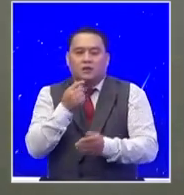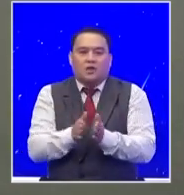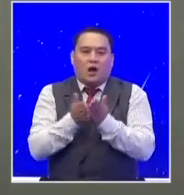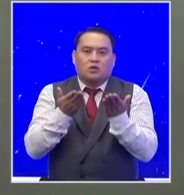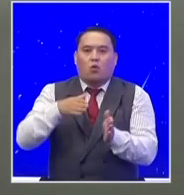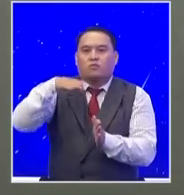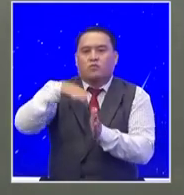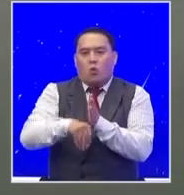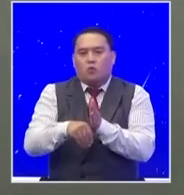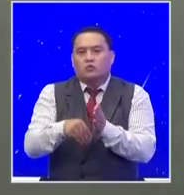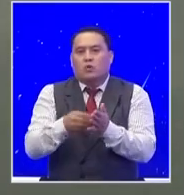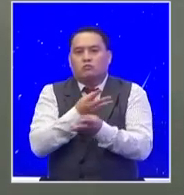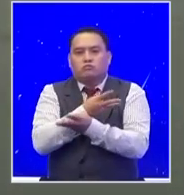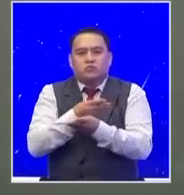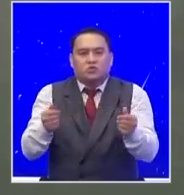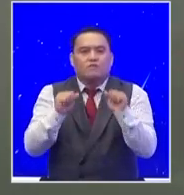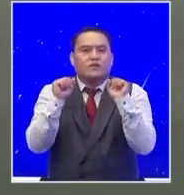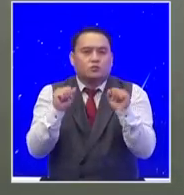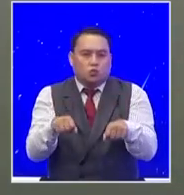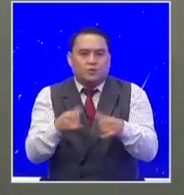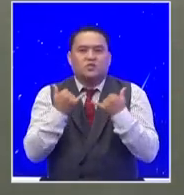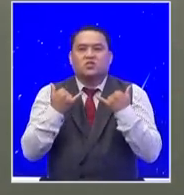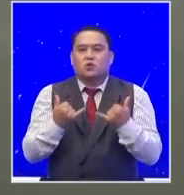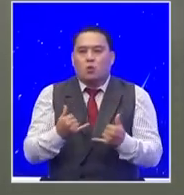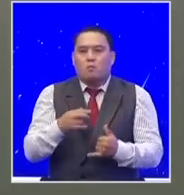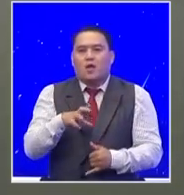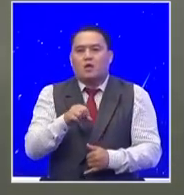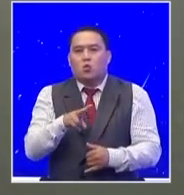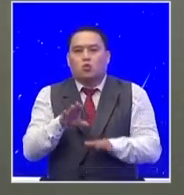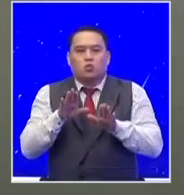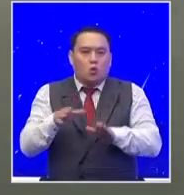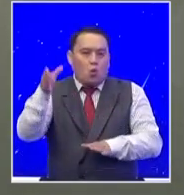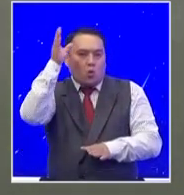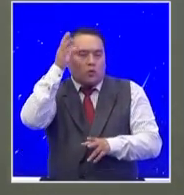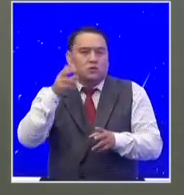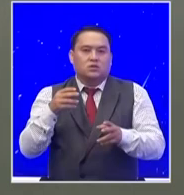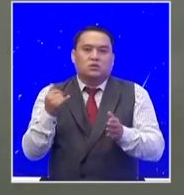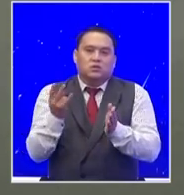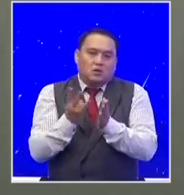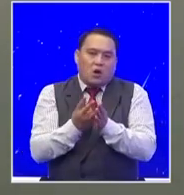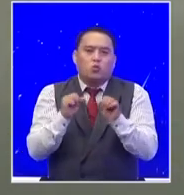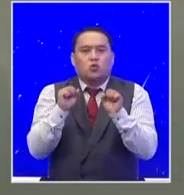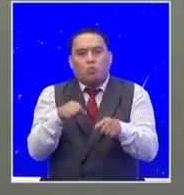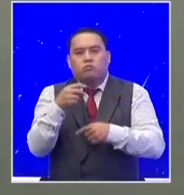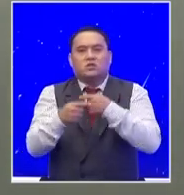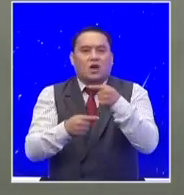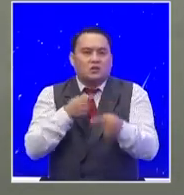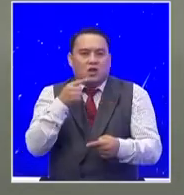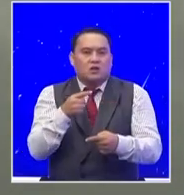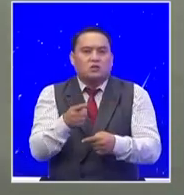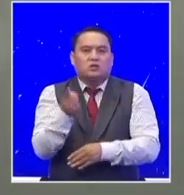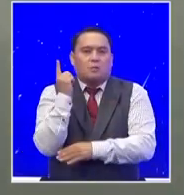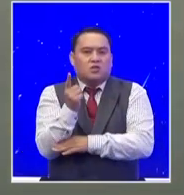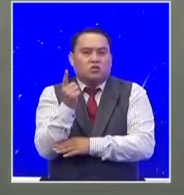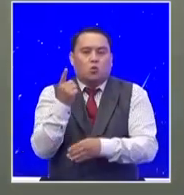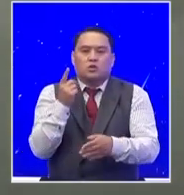Казахстана, поскольку находятся под угрозой исчезновения. Сегодня белугу ловят лишь в научных и селекционных целях. Промышленный вылов этого вида